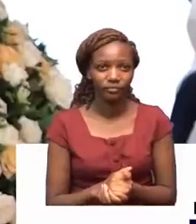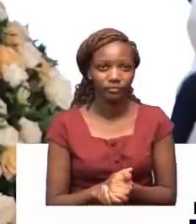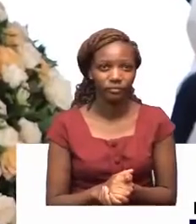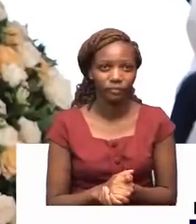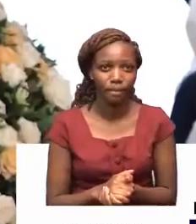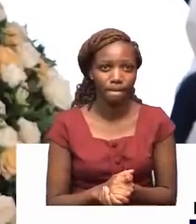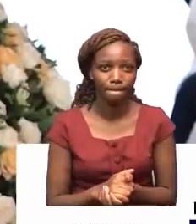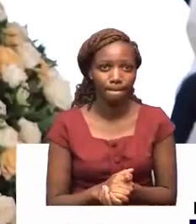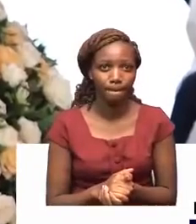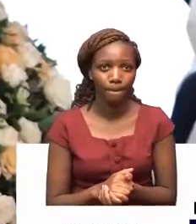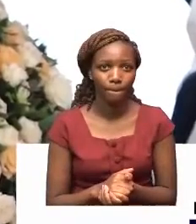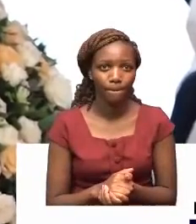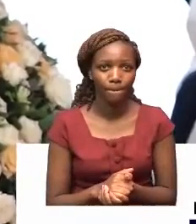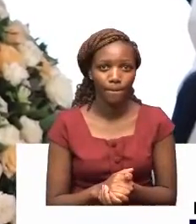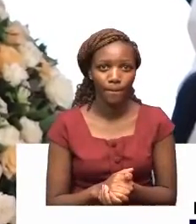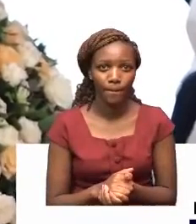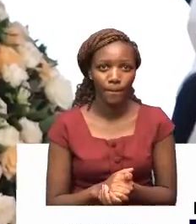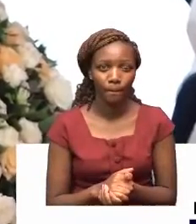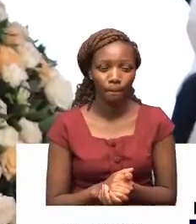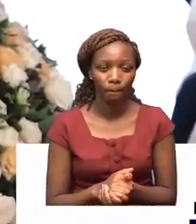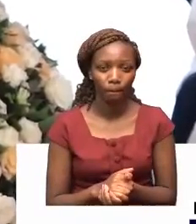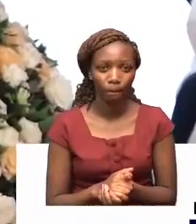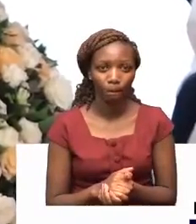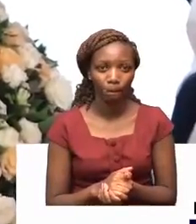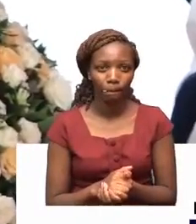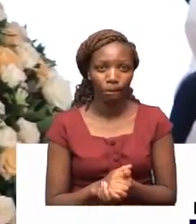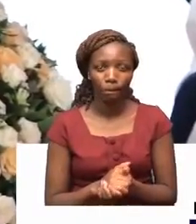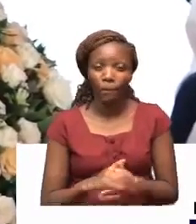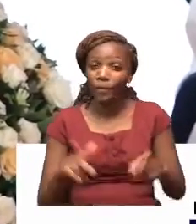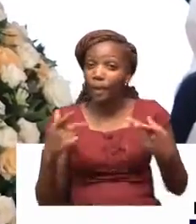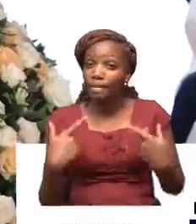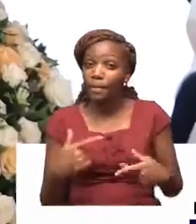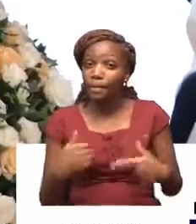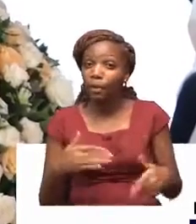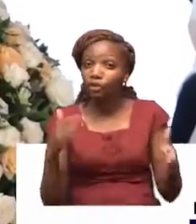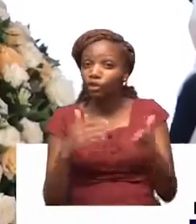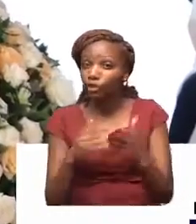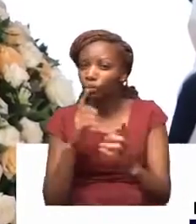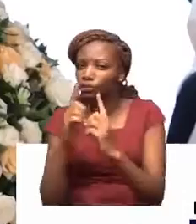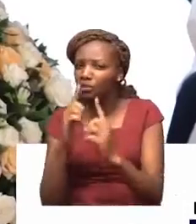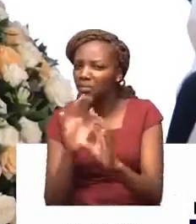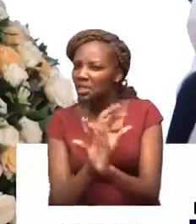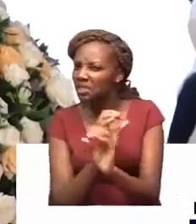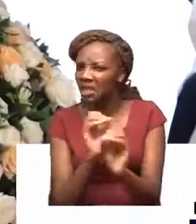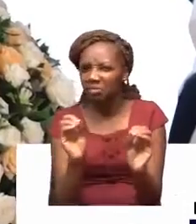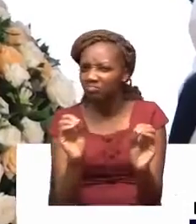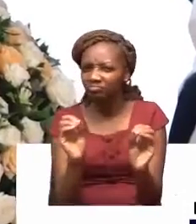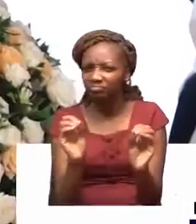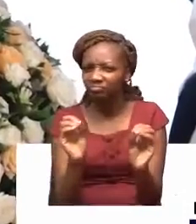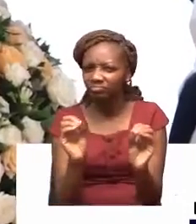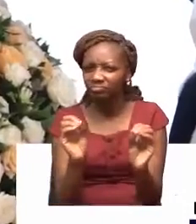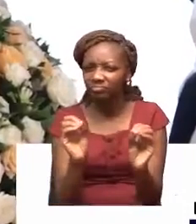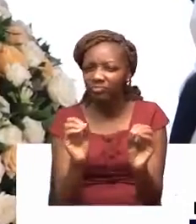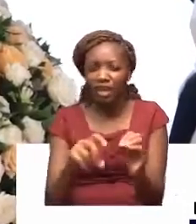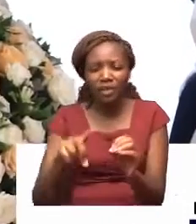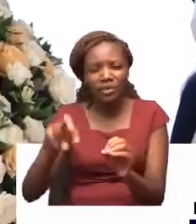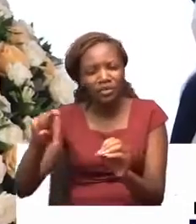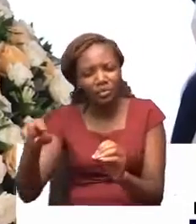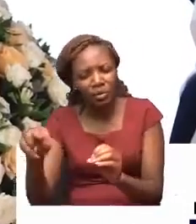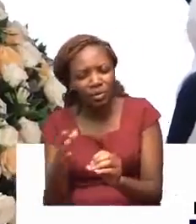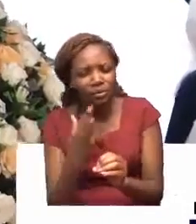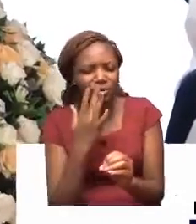Na hakuna mtu ambaye amezuiwa kusema yale anataka kusema, atembee